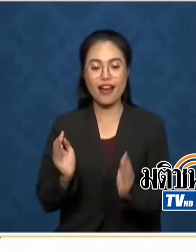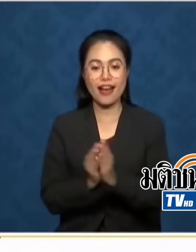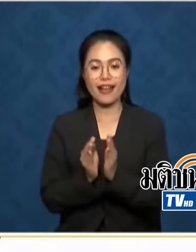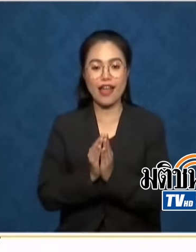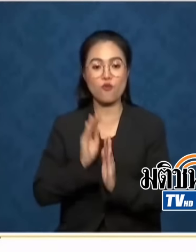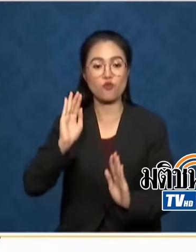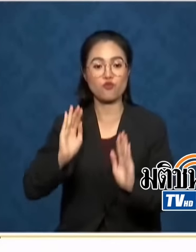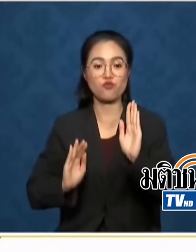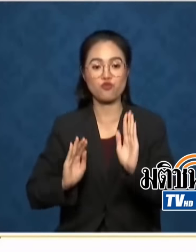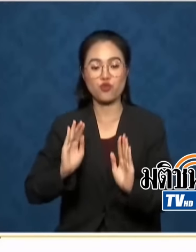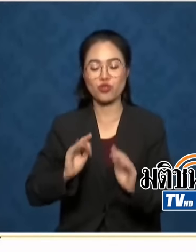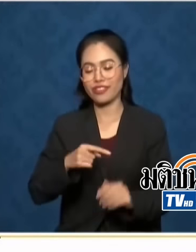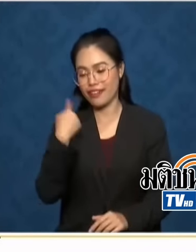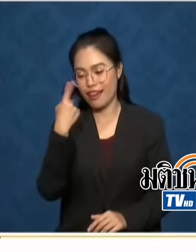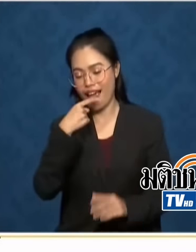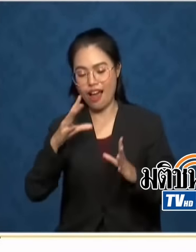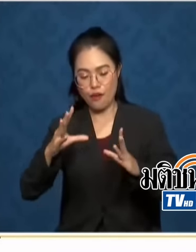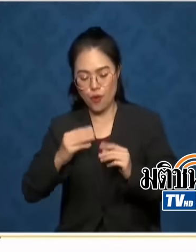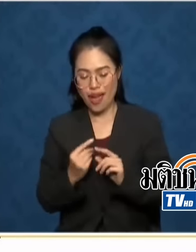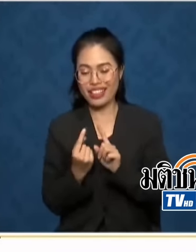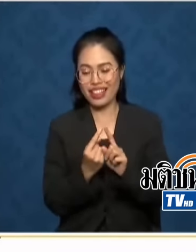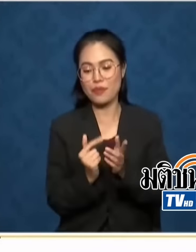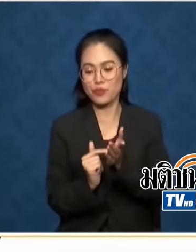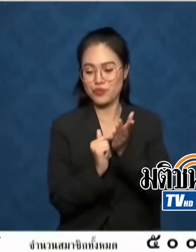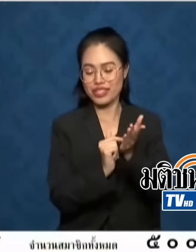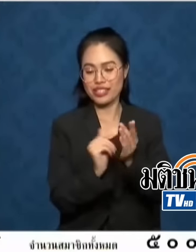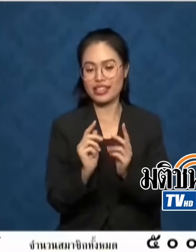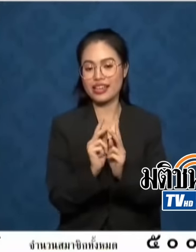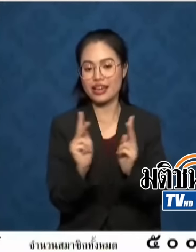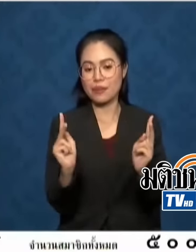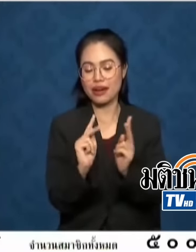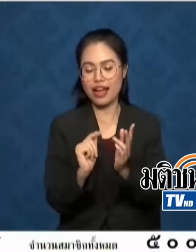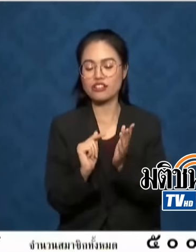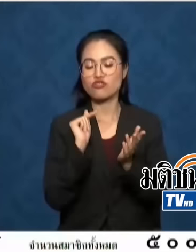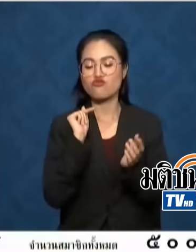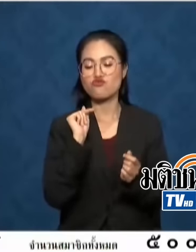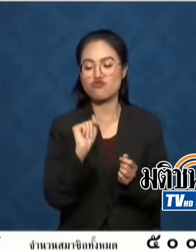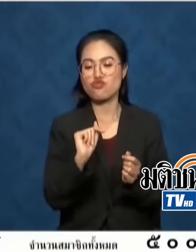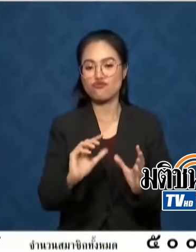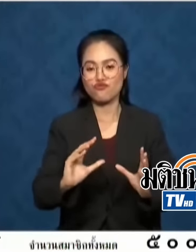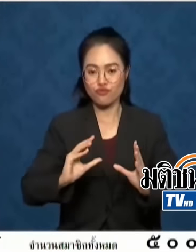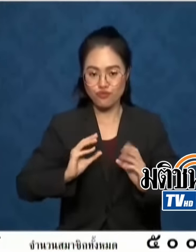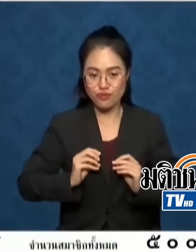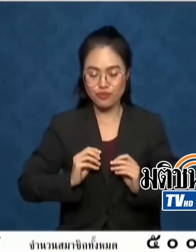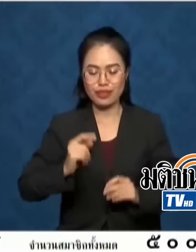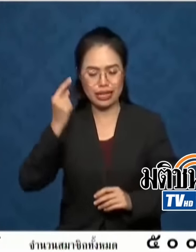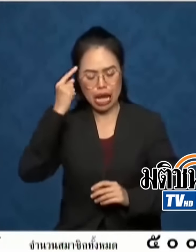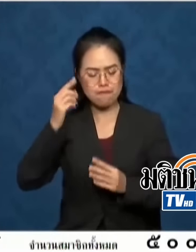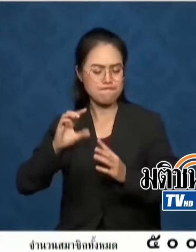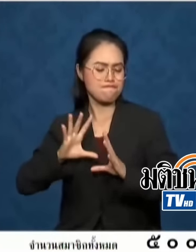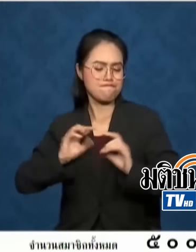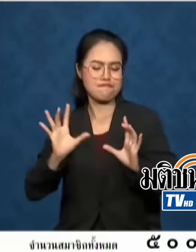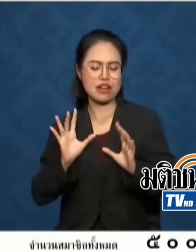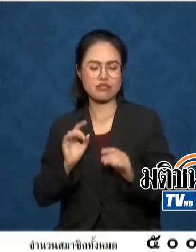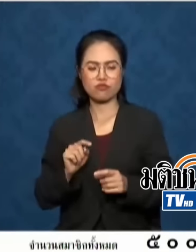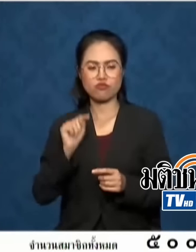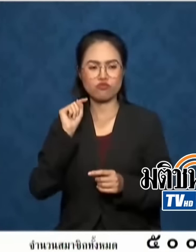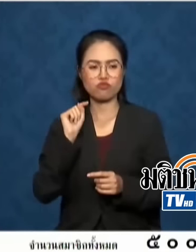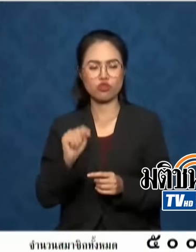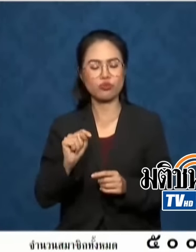ครับผู้ใดเห็นด้วยกับข้อสังเกตของคณะกรรมการโปรดกดปุ่มเห็นด้วยผู้ใดไม่เห็นด้วยกับข้อสังเกตของคณะก